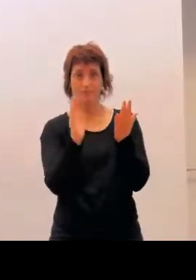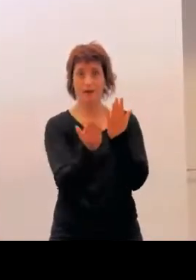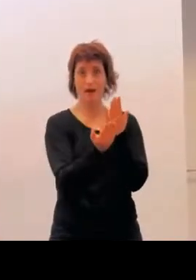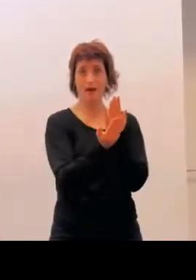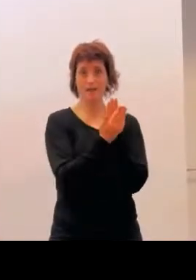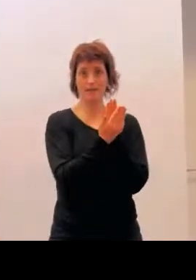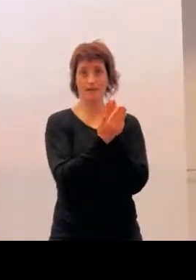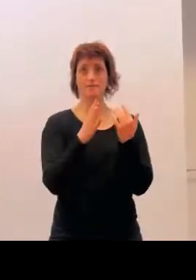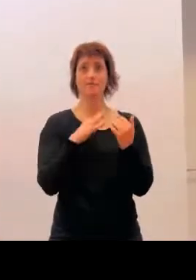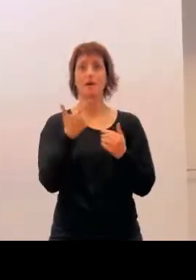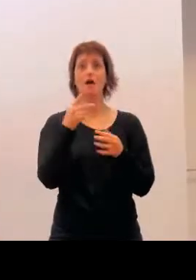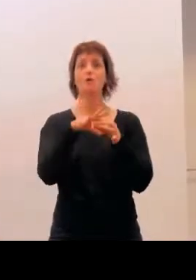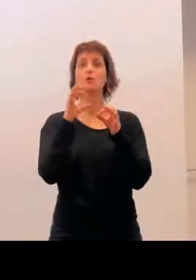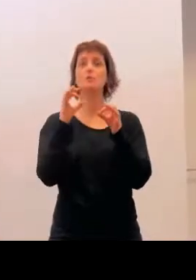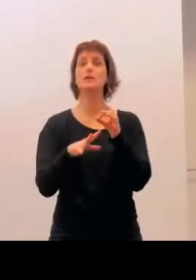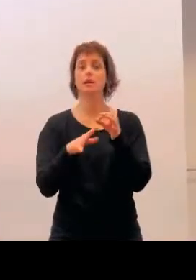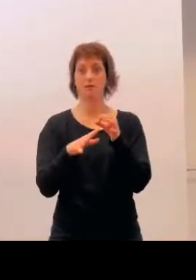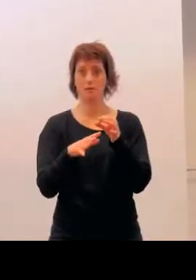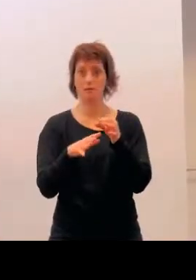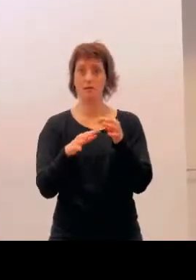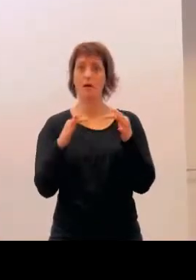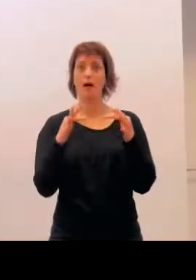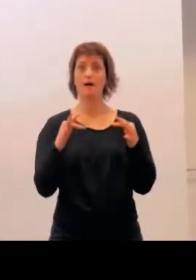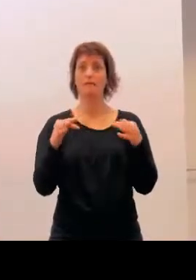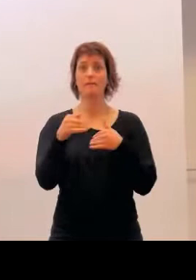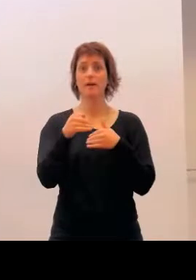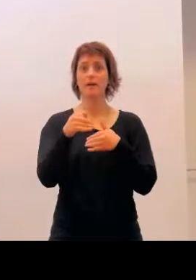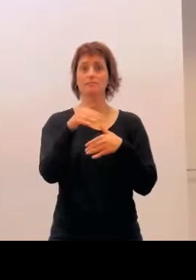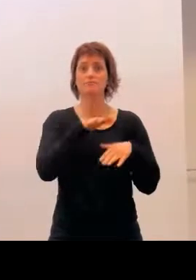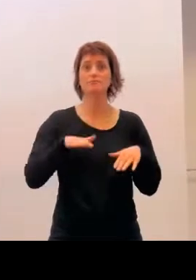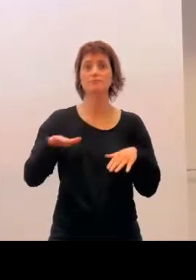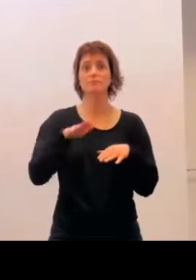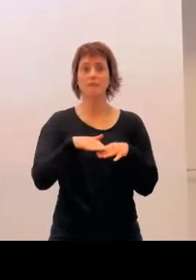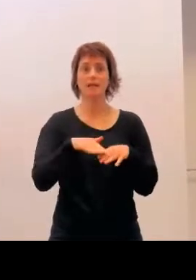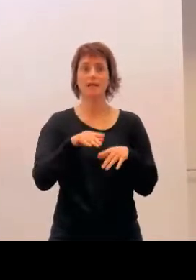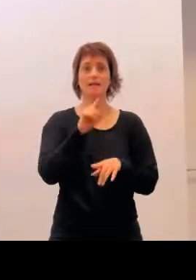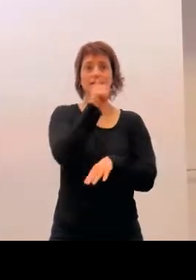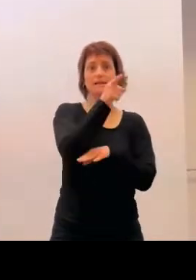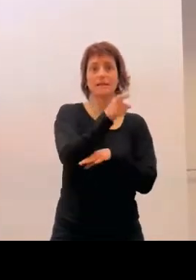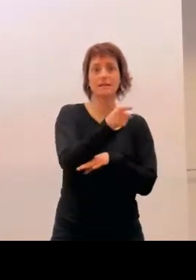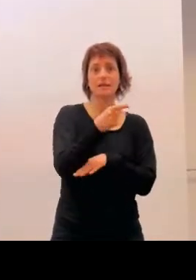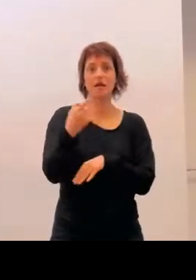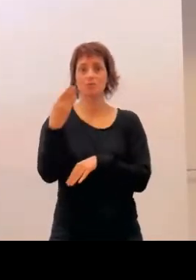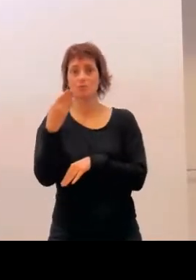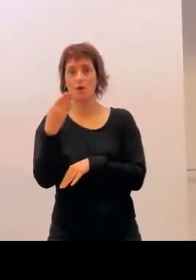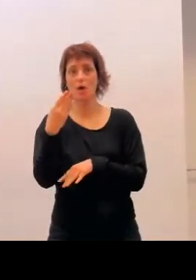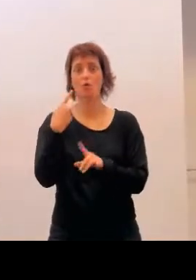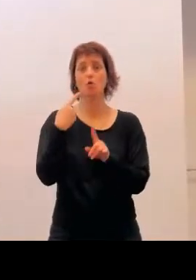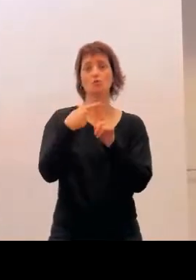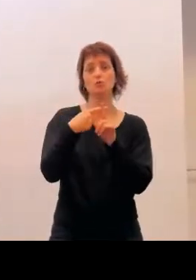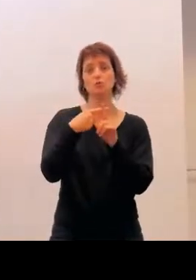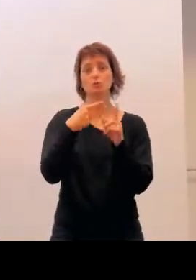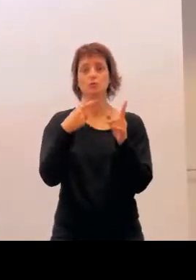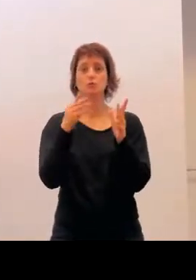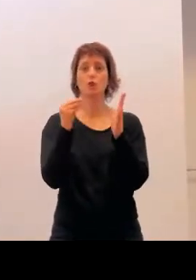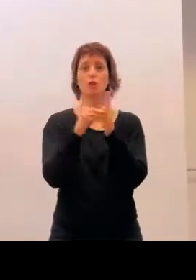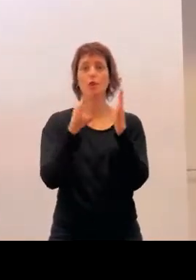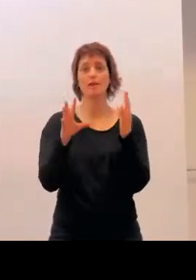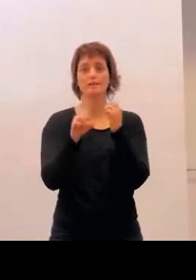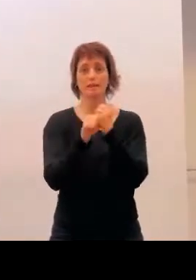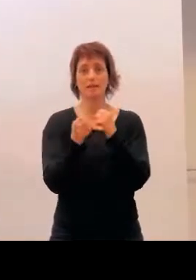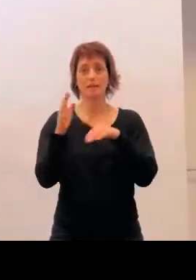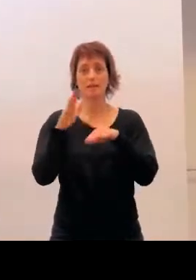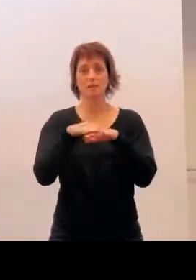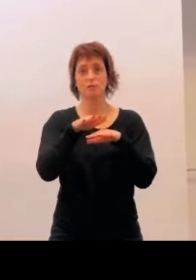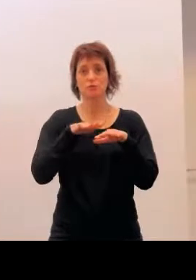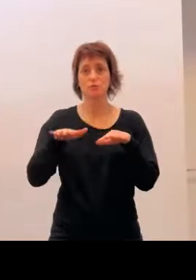bilan de clôture de la ZAC Stanislas Meurthe pour 2020 ainsi que la note de conjoncture de la ZAC